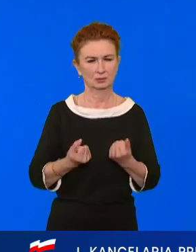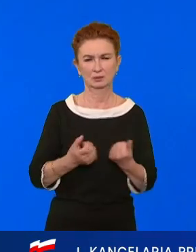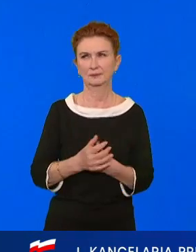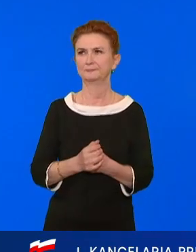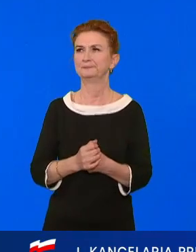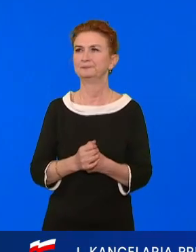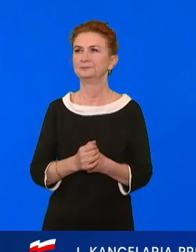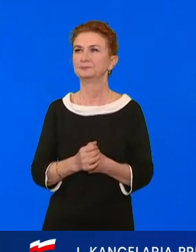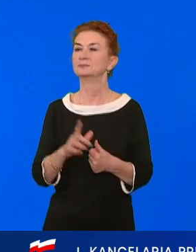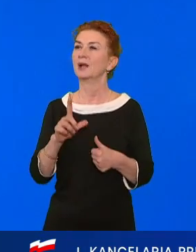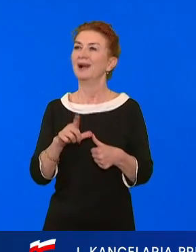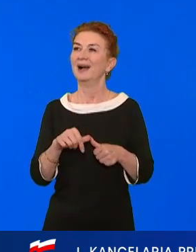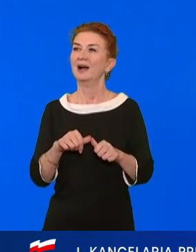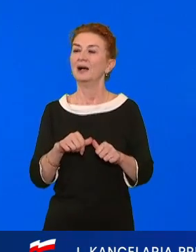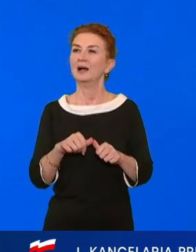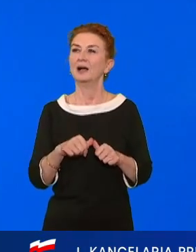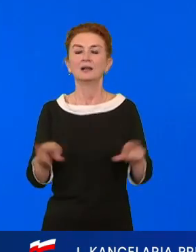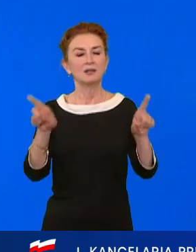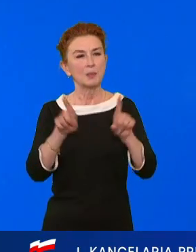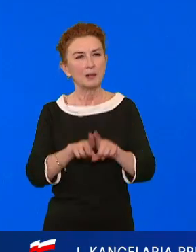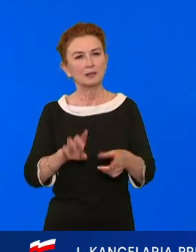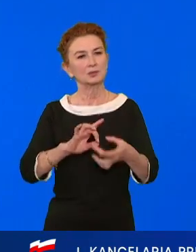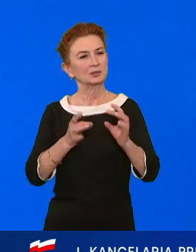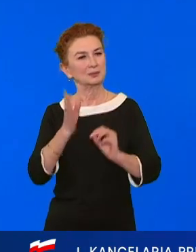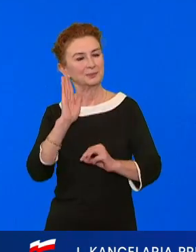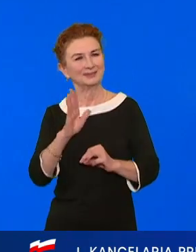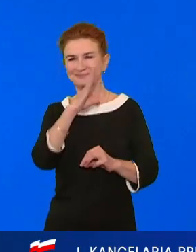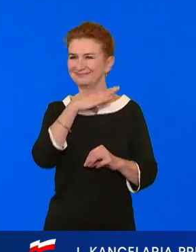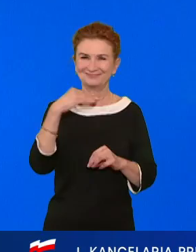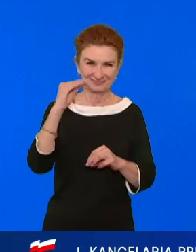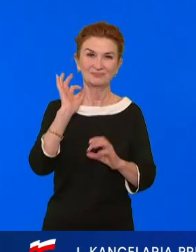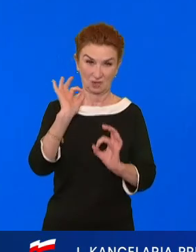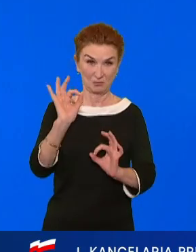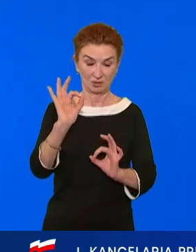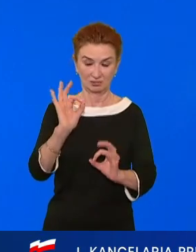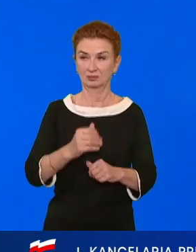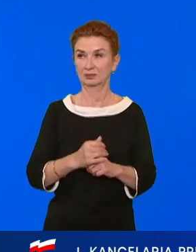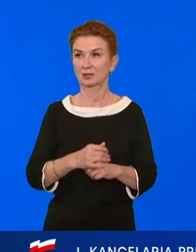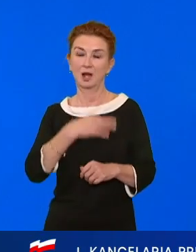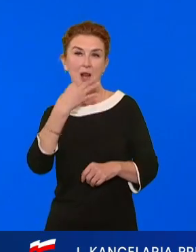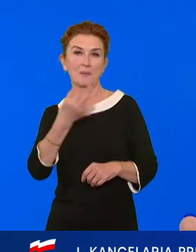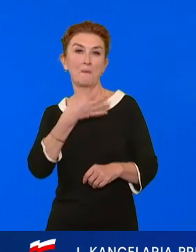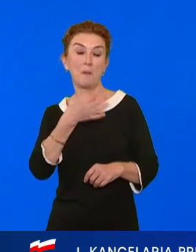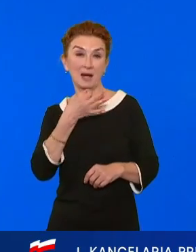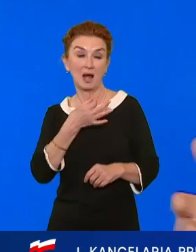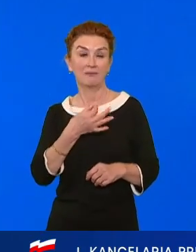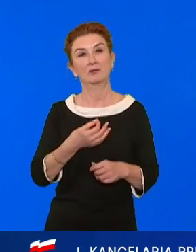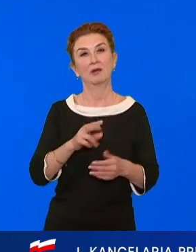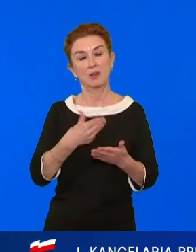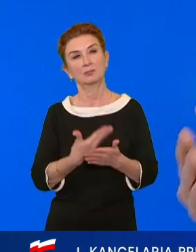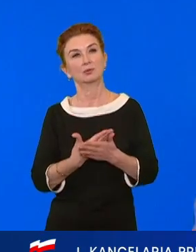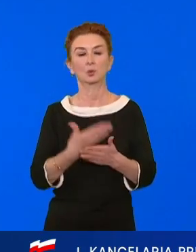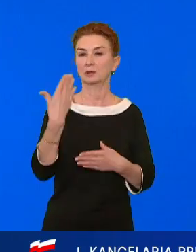niestety również wtedy kiedy nastąpi scenariusz optymistycznym przypadku zakażenia czyli w koniec kwietnia czy w maju